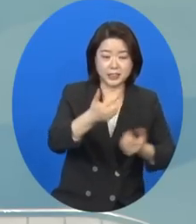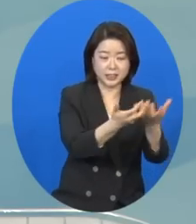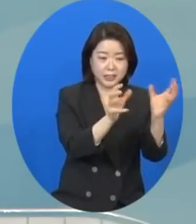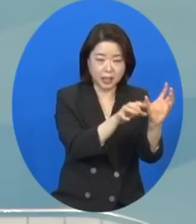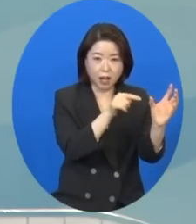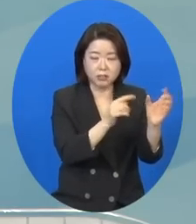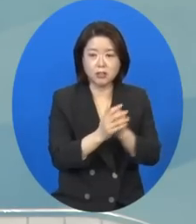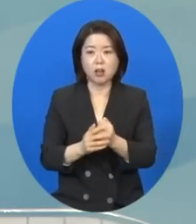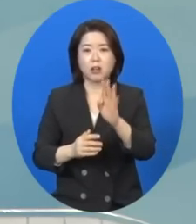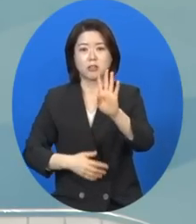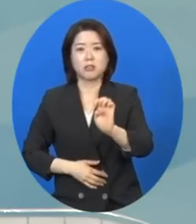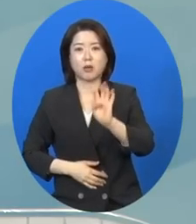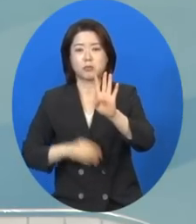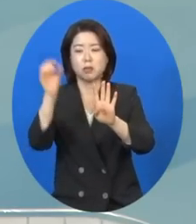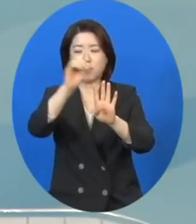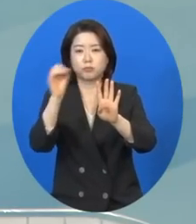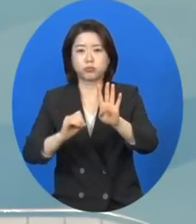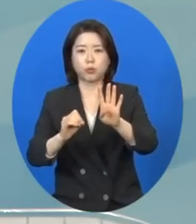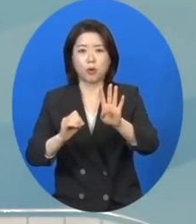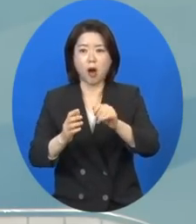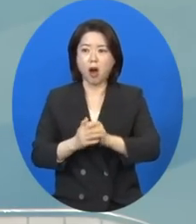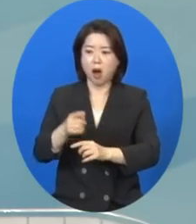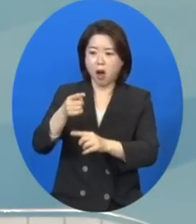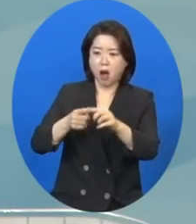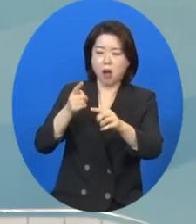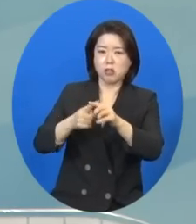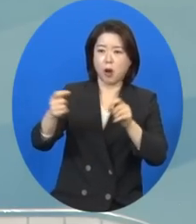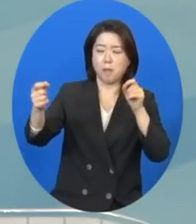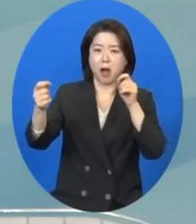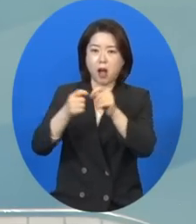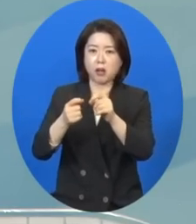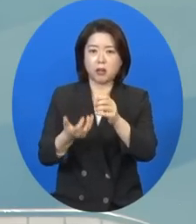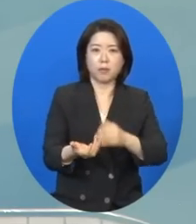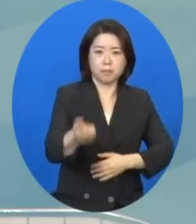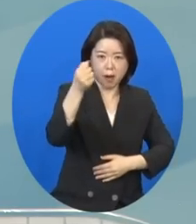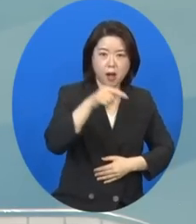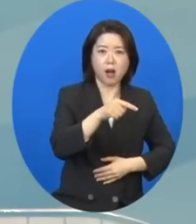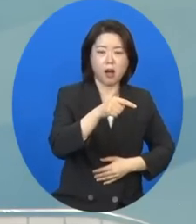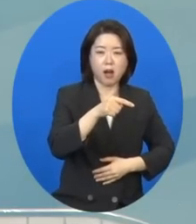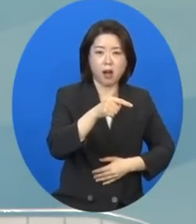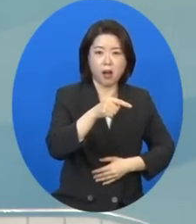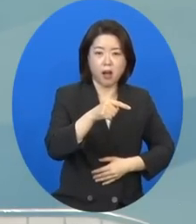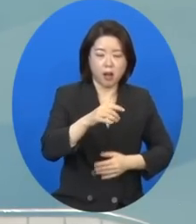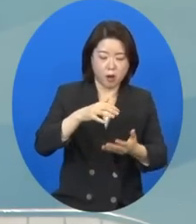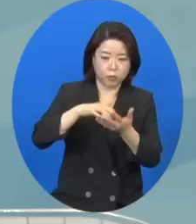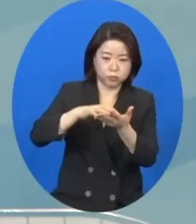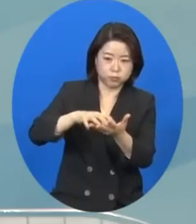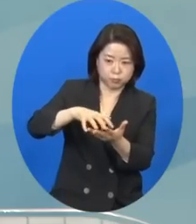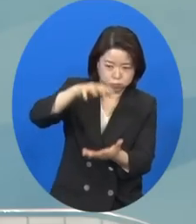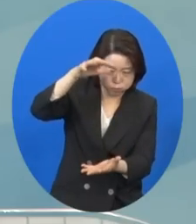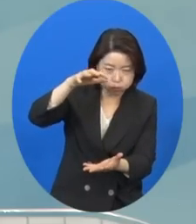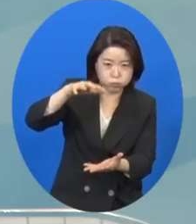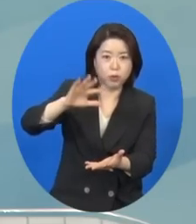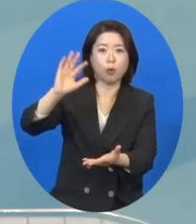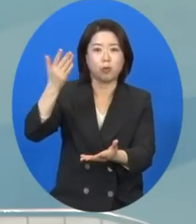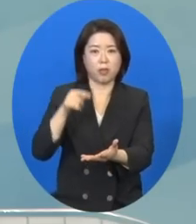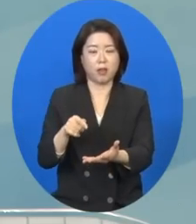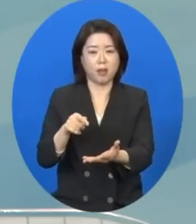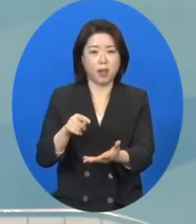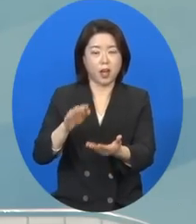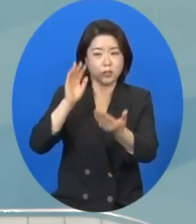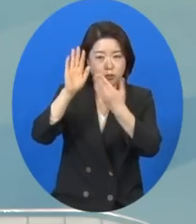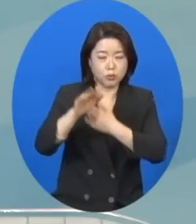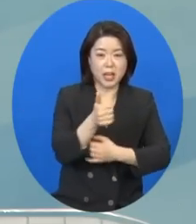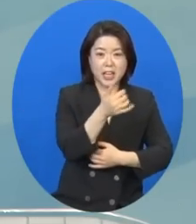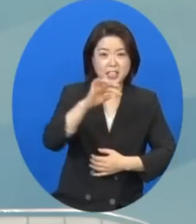44%의 지지율에 의석수 45% 거의 절반을 차지하면서 나츠당이 다수당이 됩니다 그 이후에 히틀러가